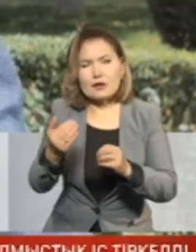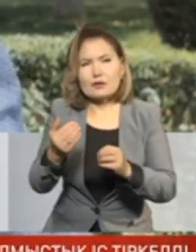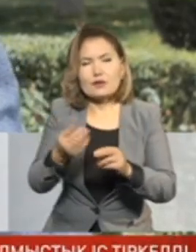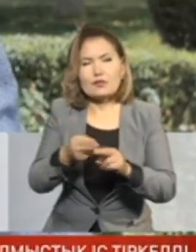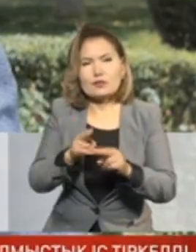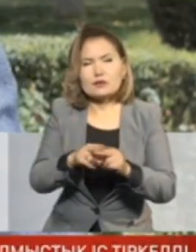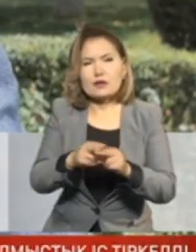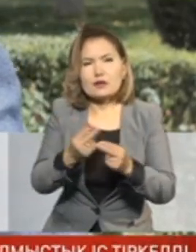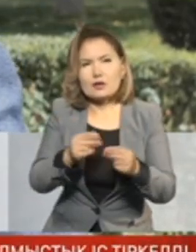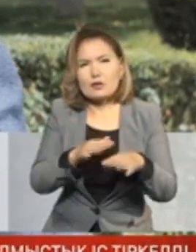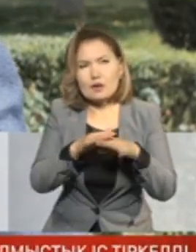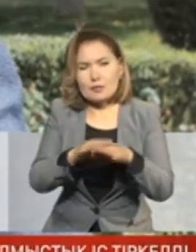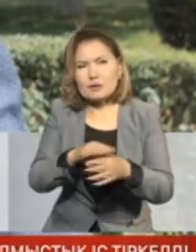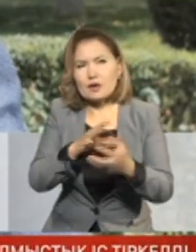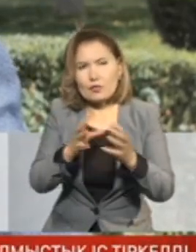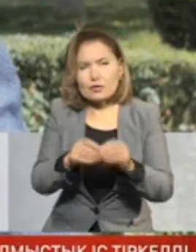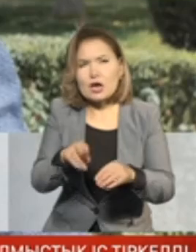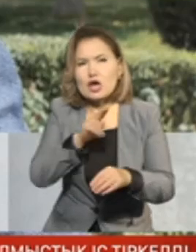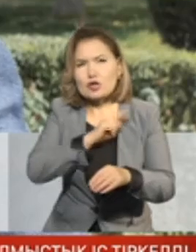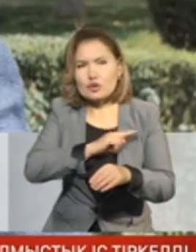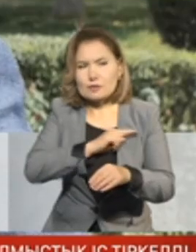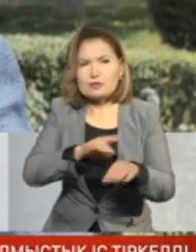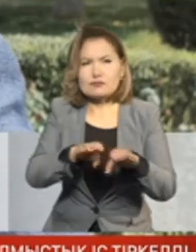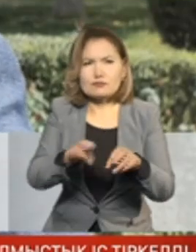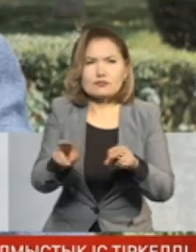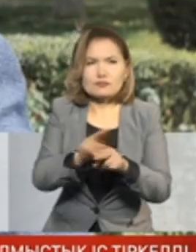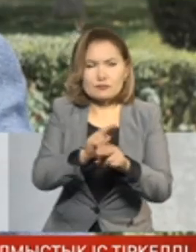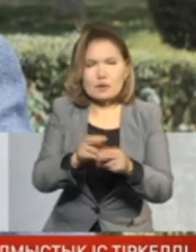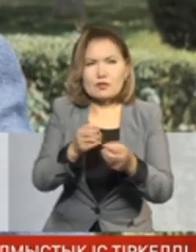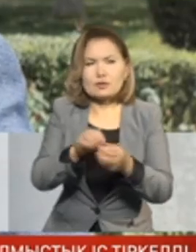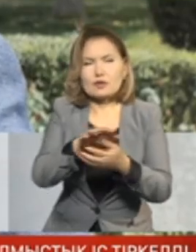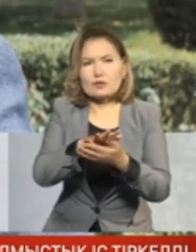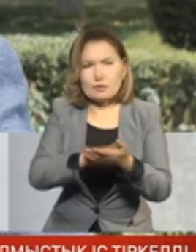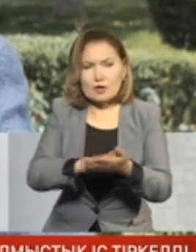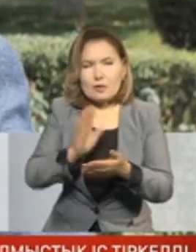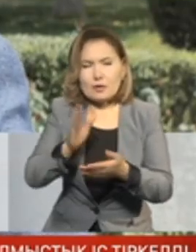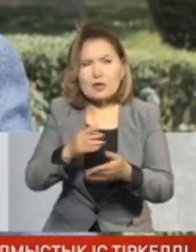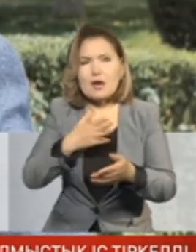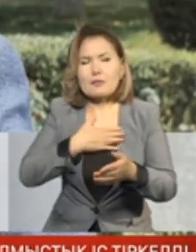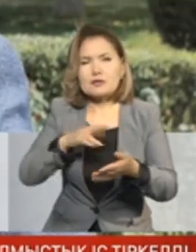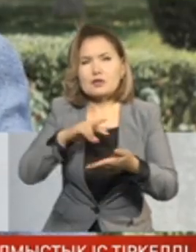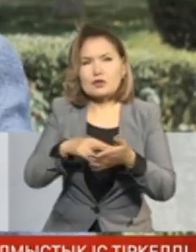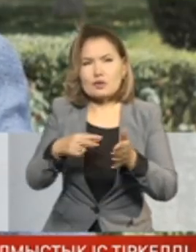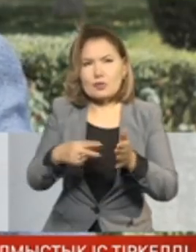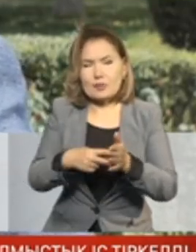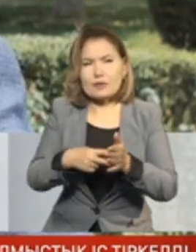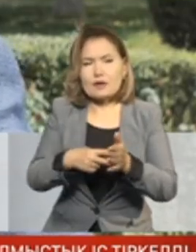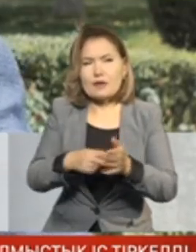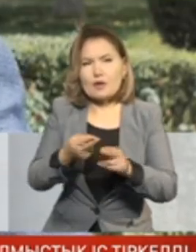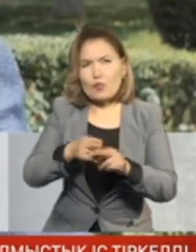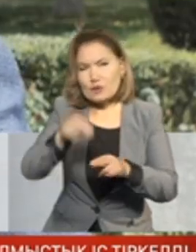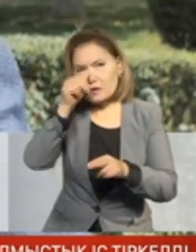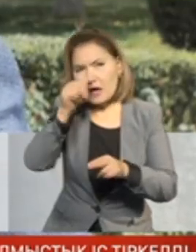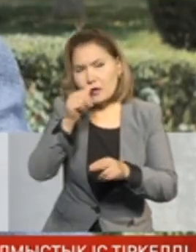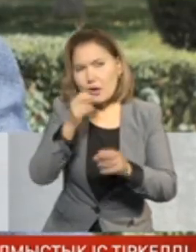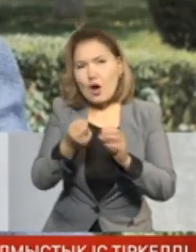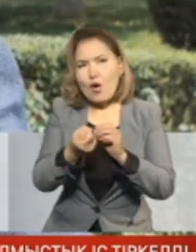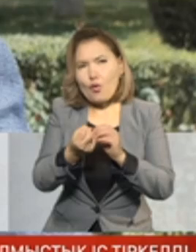компенсаторлар дейді, сол бір 1-3 компенсатор қалып тұр қазір таңда. Жалпы біздің жоспарымызға сәйкес осы айдың